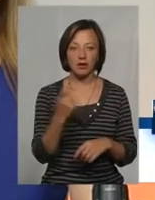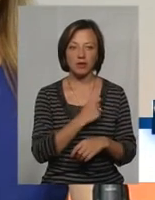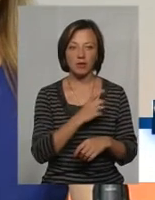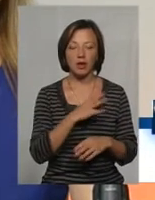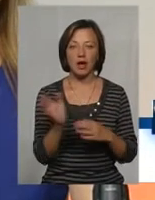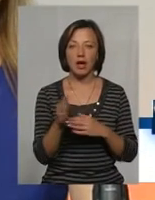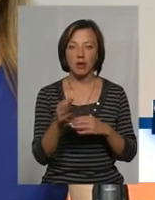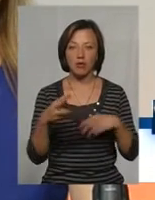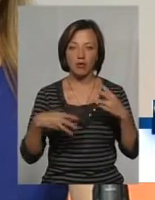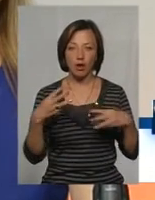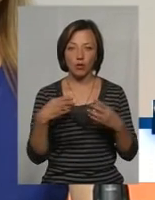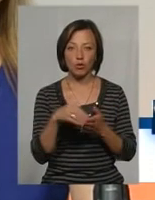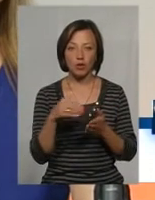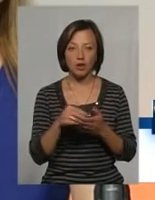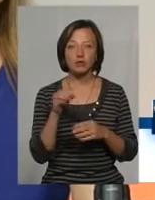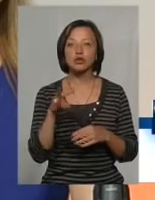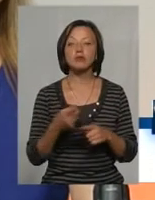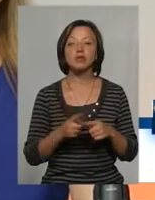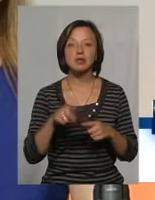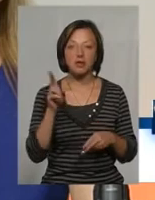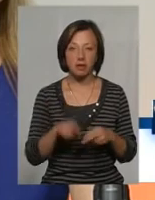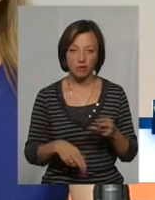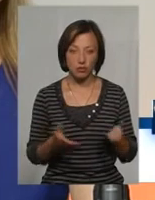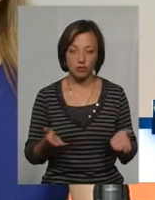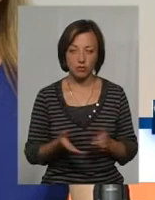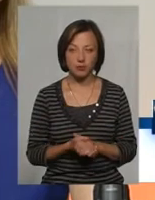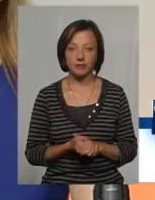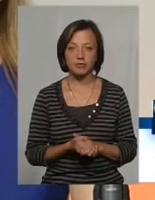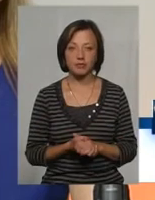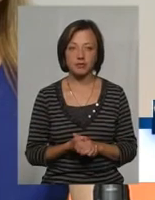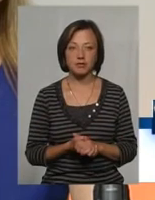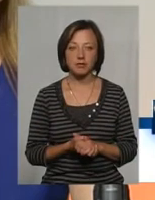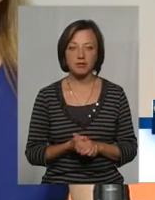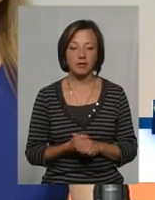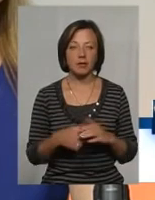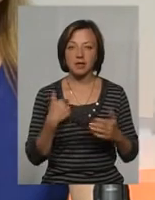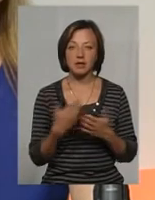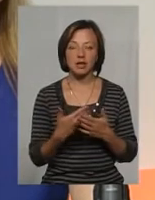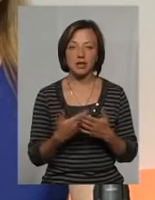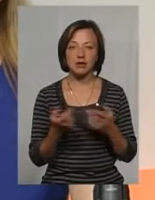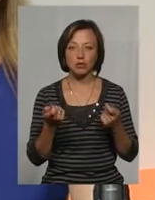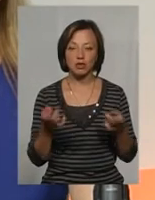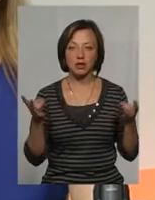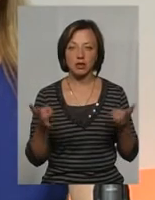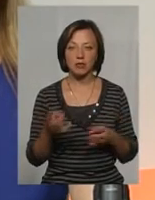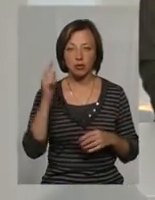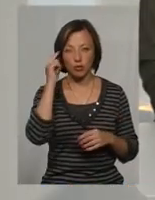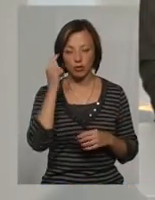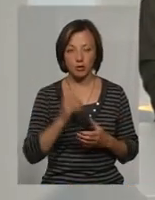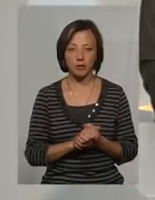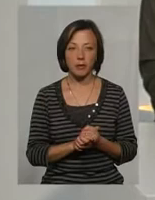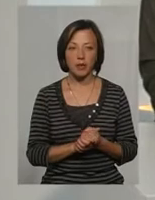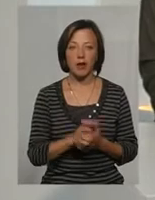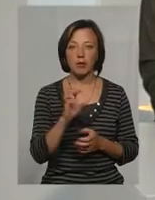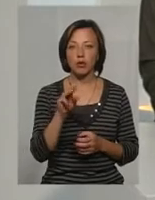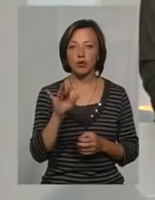рибу вяленою купляли, і чим це все обернулось для них, то мені здається, що трошки треба подумати. До речі, ботуліз